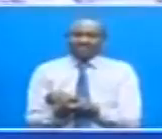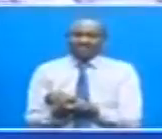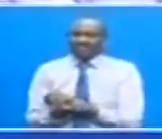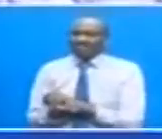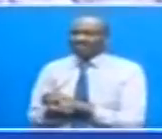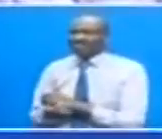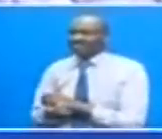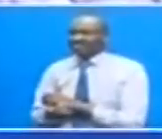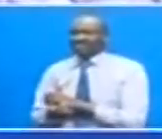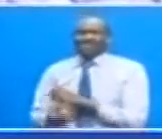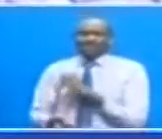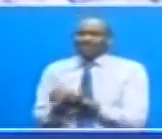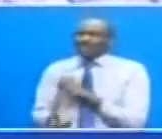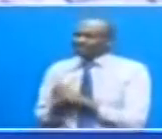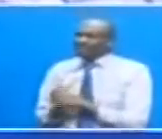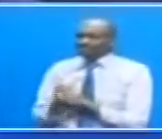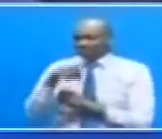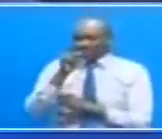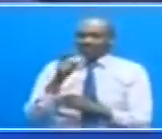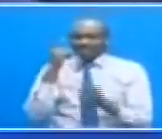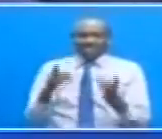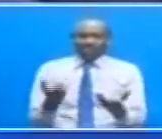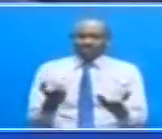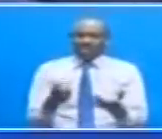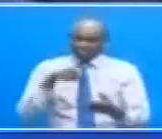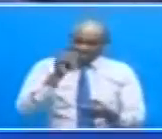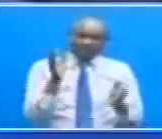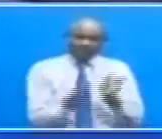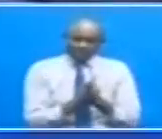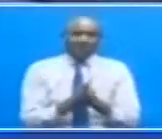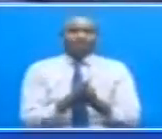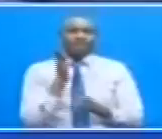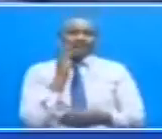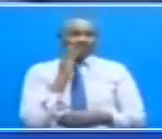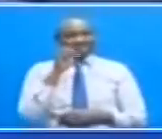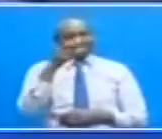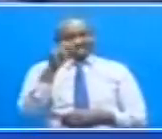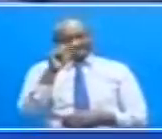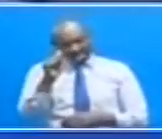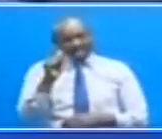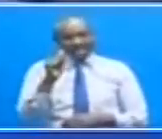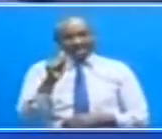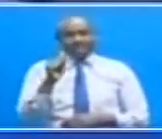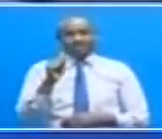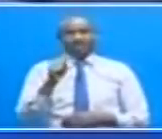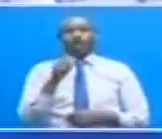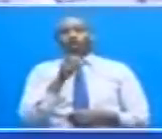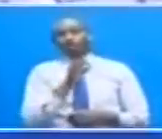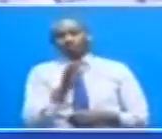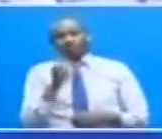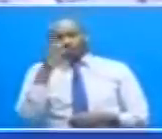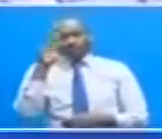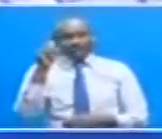ofisi ama makao makuu ya ubalozi wa Marekani kule Nairobi. Wewe na mama Sarah Obama mlifika kule, mlipewa mapokezi yapi